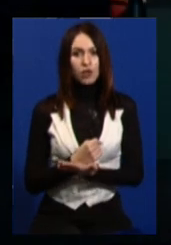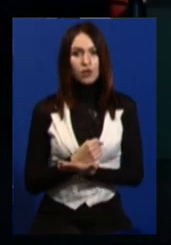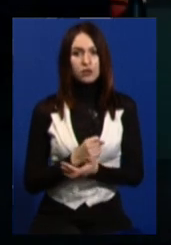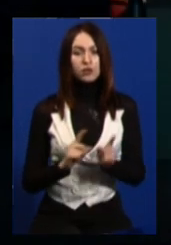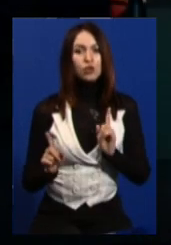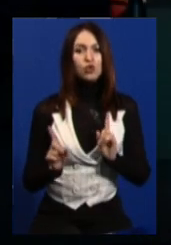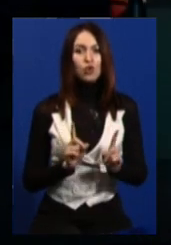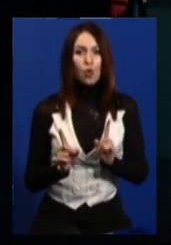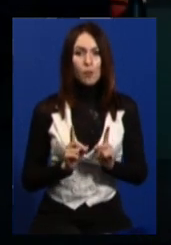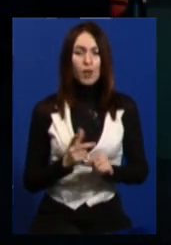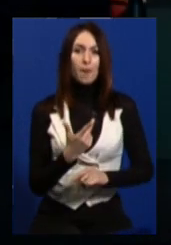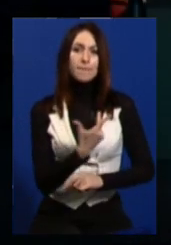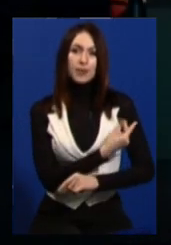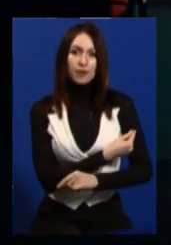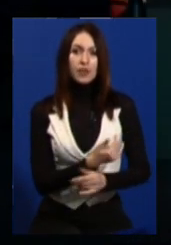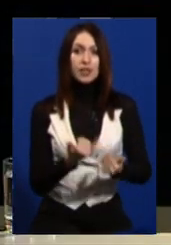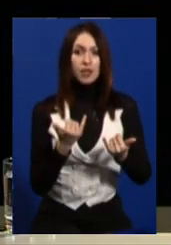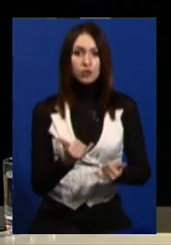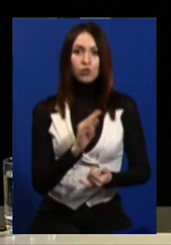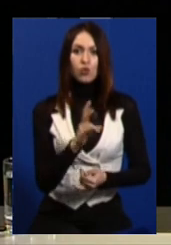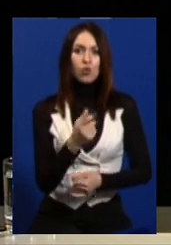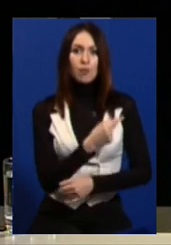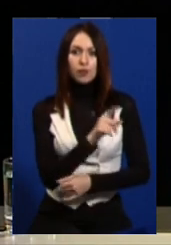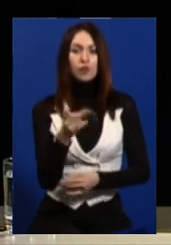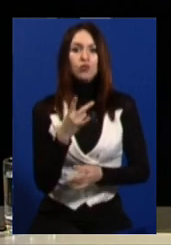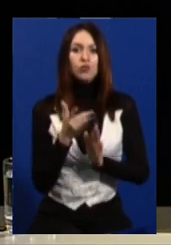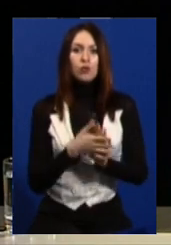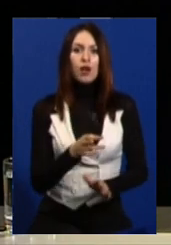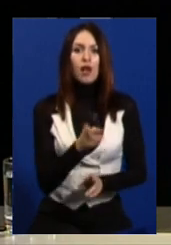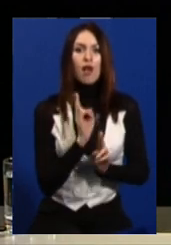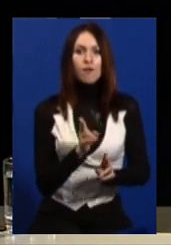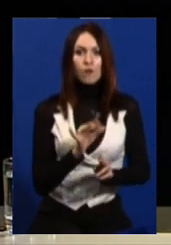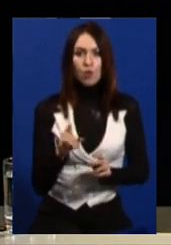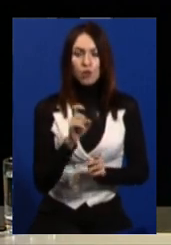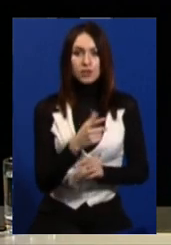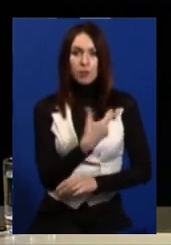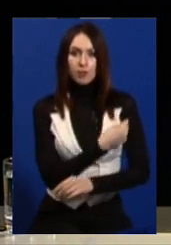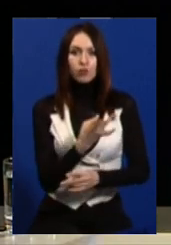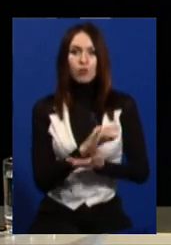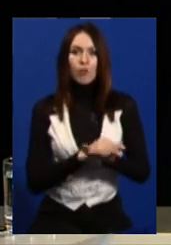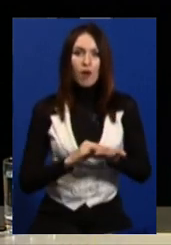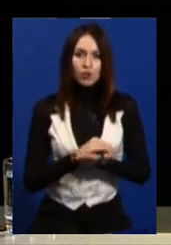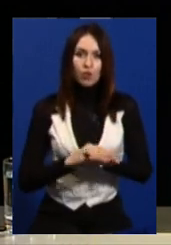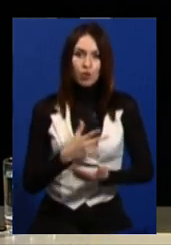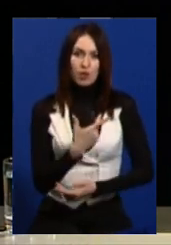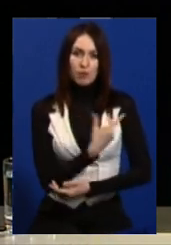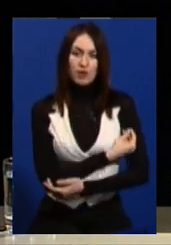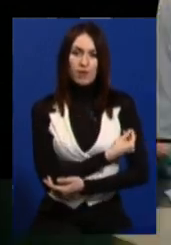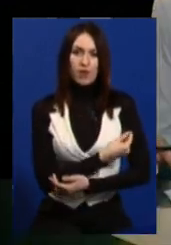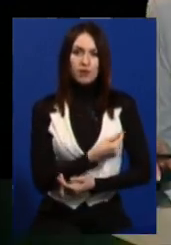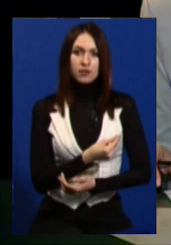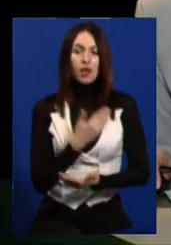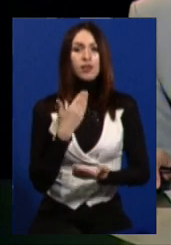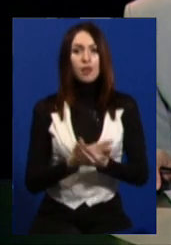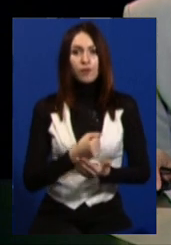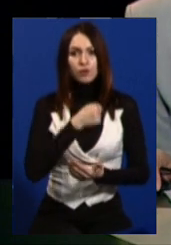получается, чтобы привить на сейчас непривитых, надо разобраться еще, кого из привитых надо повторно прививать. Якщо,